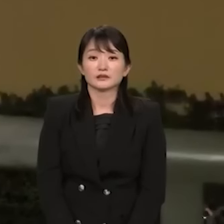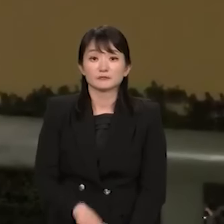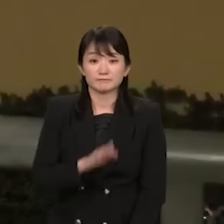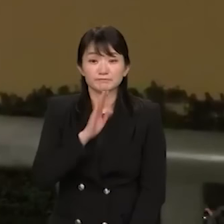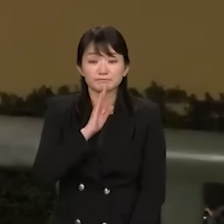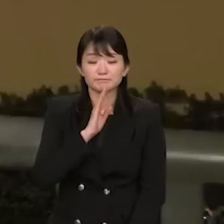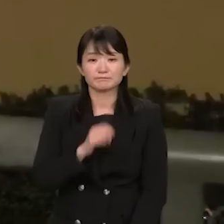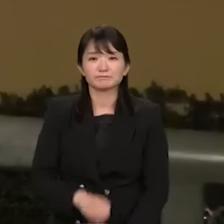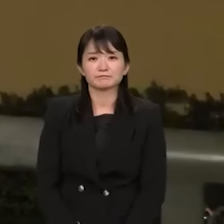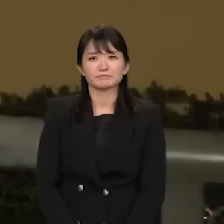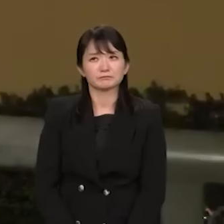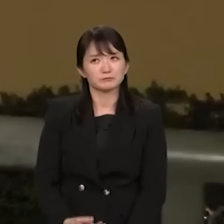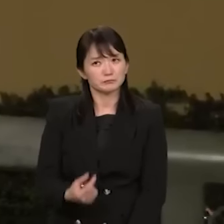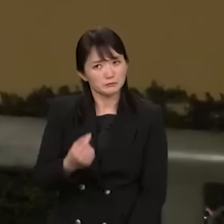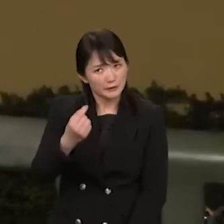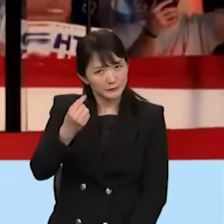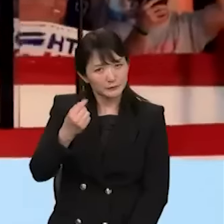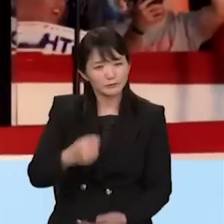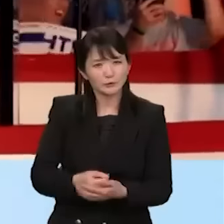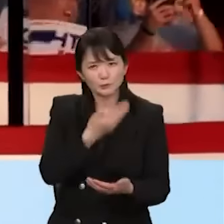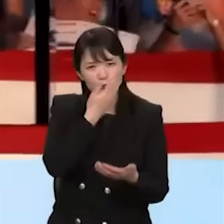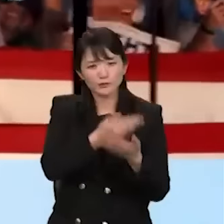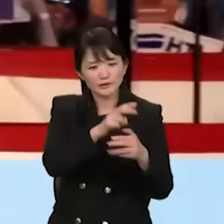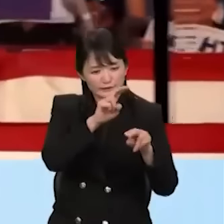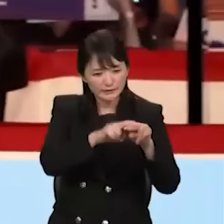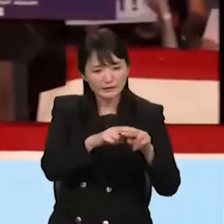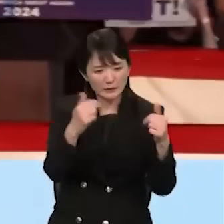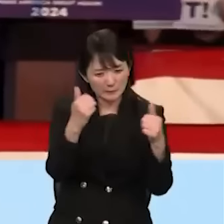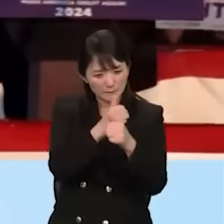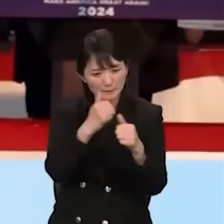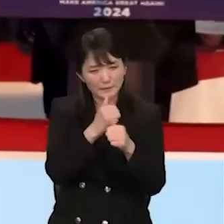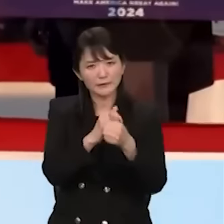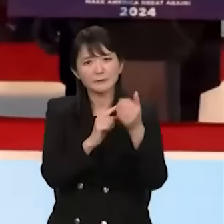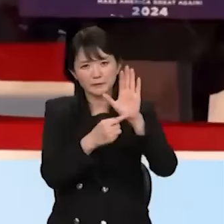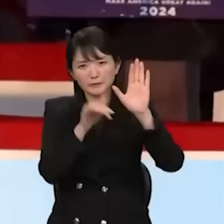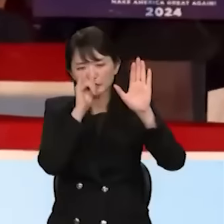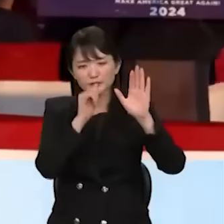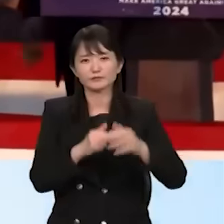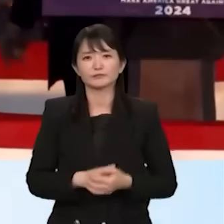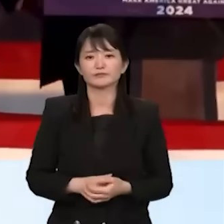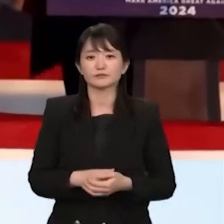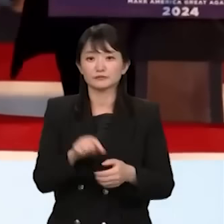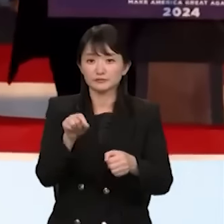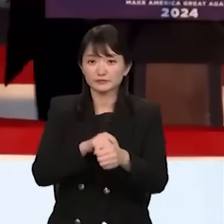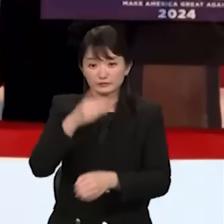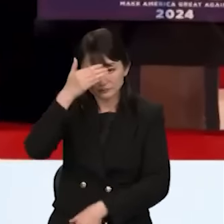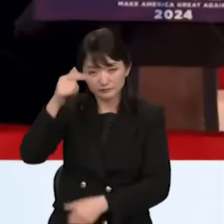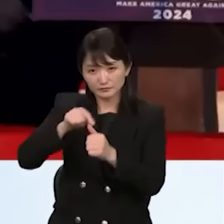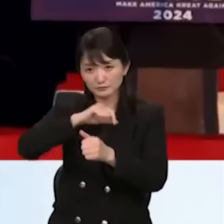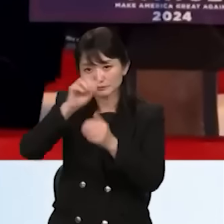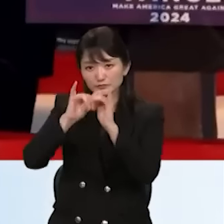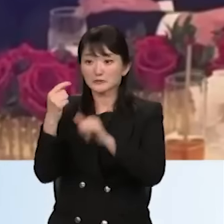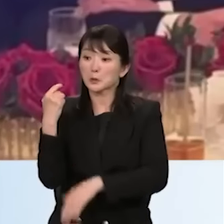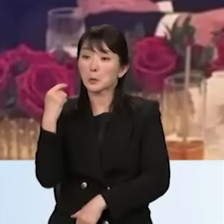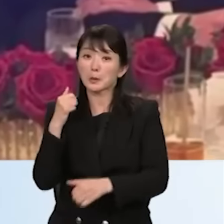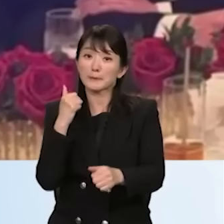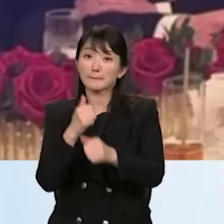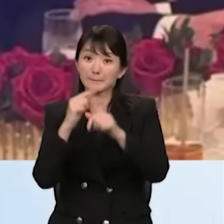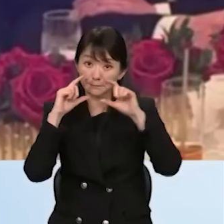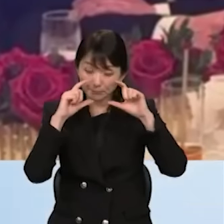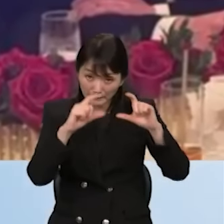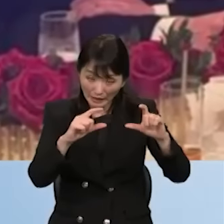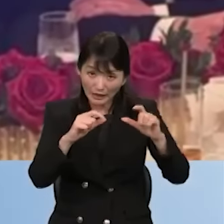그렇습니다. 이르면 며칠 내로 주요 직책에 대한 인선 발표가 나올 가능성도 있습니다. 특히 트럼프 당선인이 어제 승리 선언을